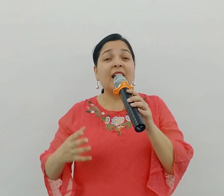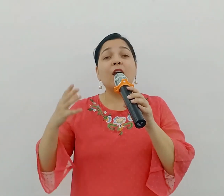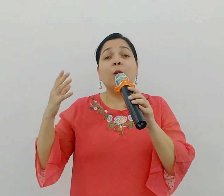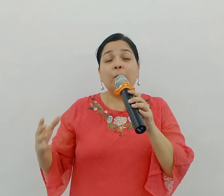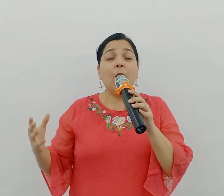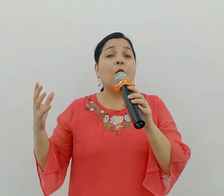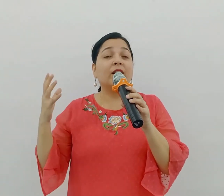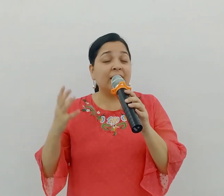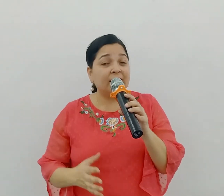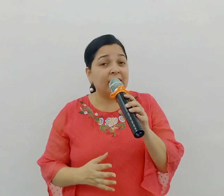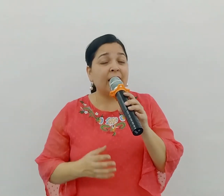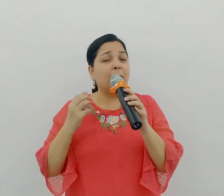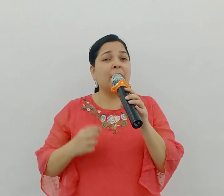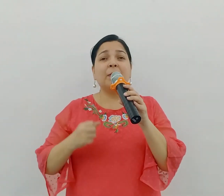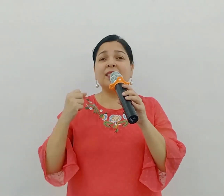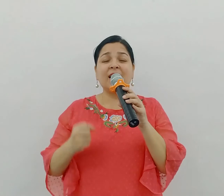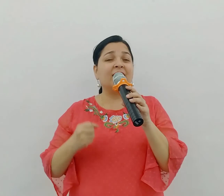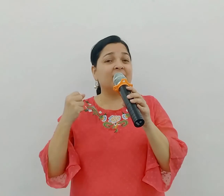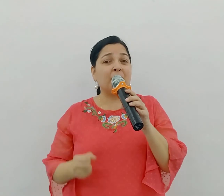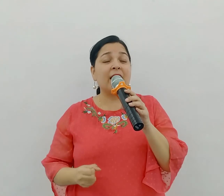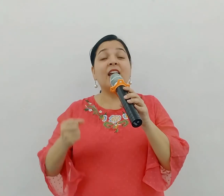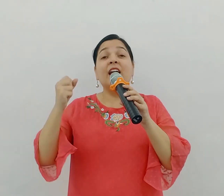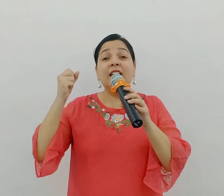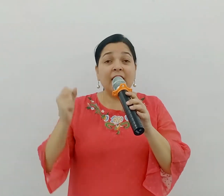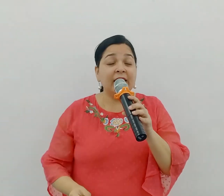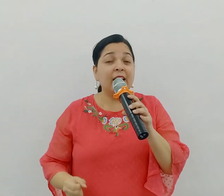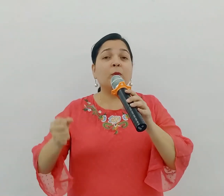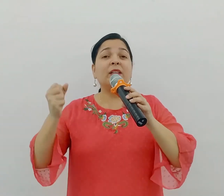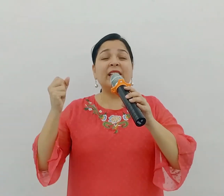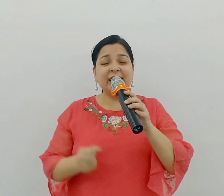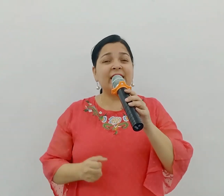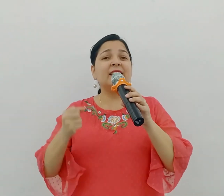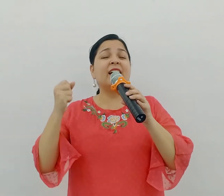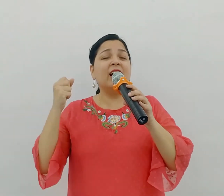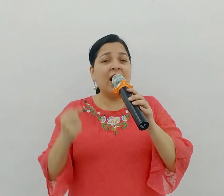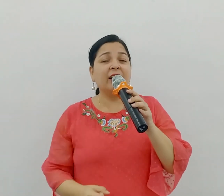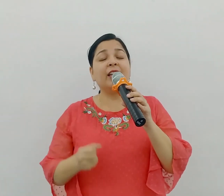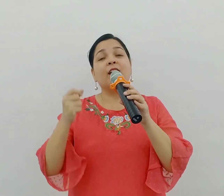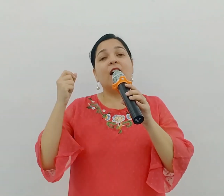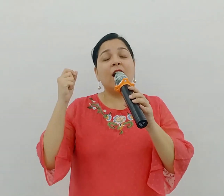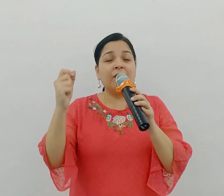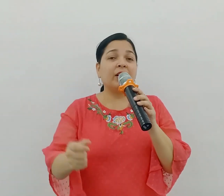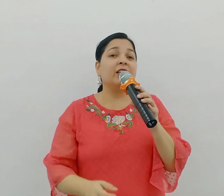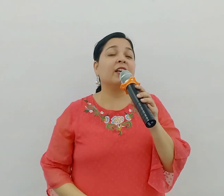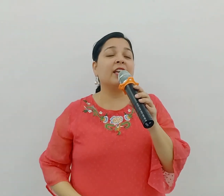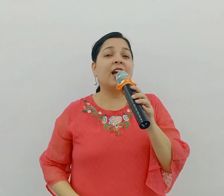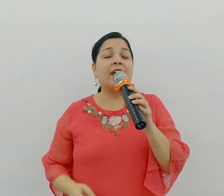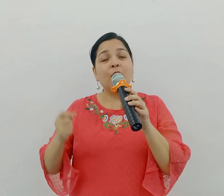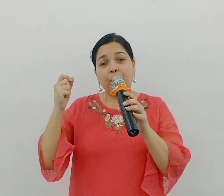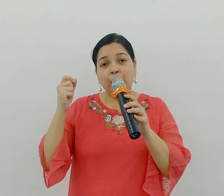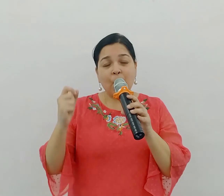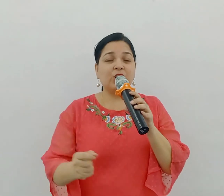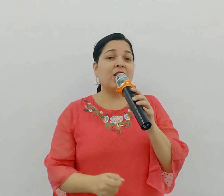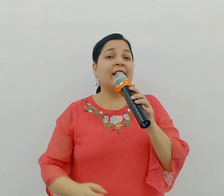समय क्या है, बहुत नजदीक है, हमारे पास ज्यादा समय नहीं है, तो हमें तेजी के साथ हर दिन हर व्यक्ति तक क्या